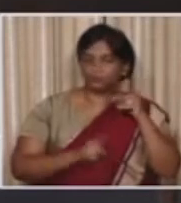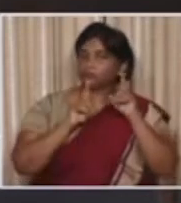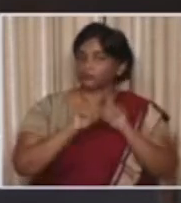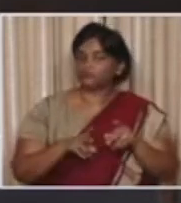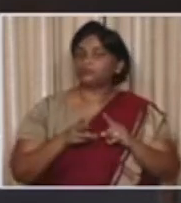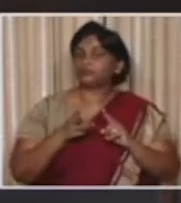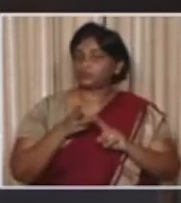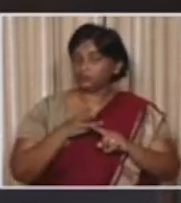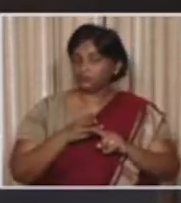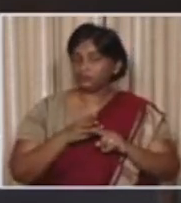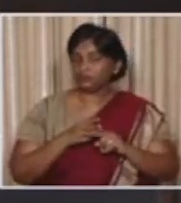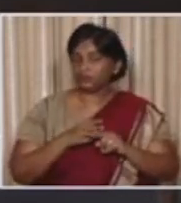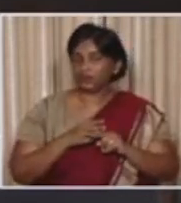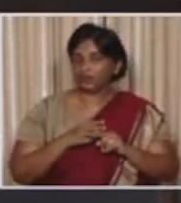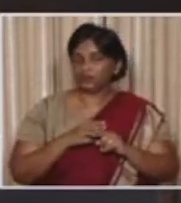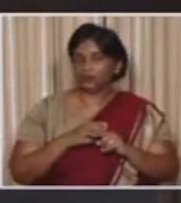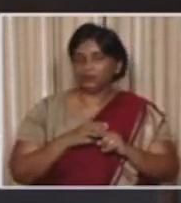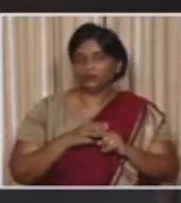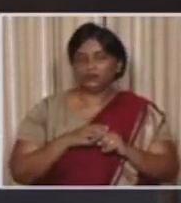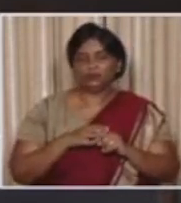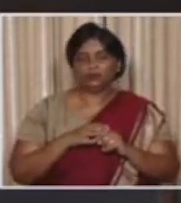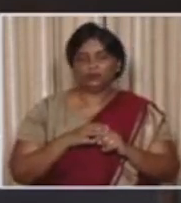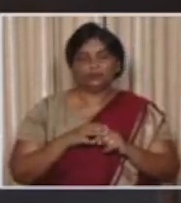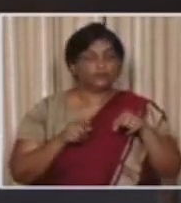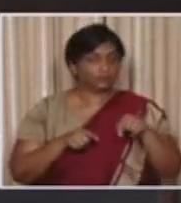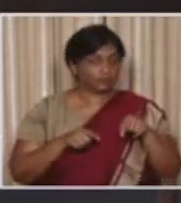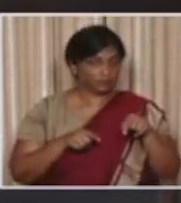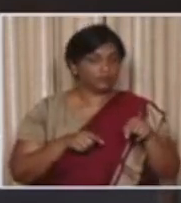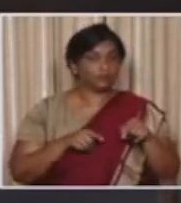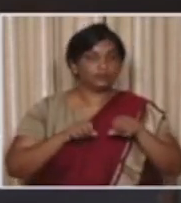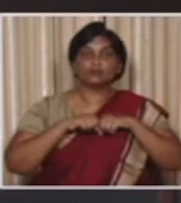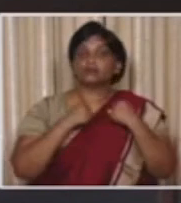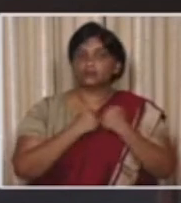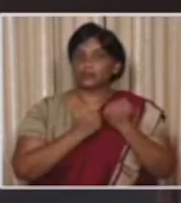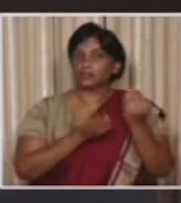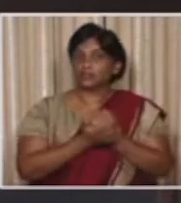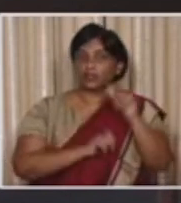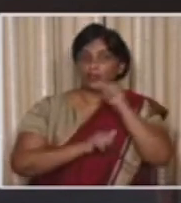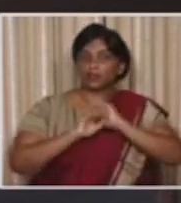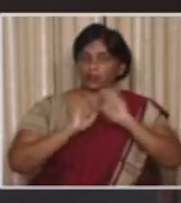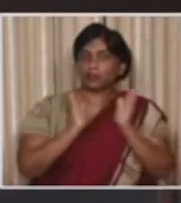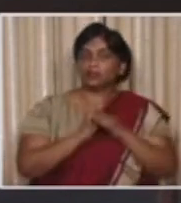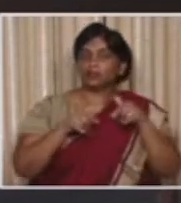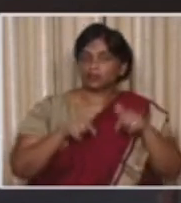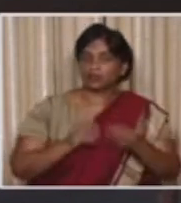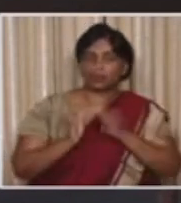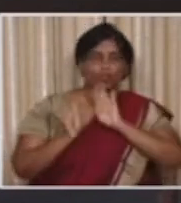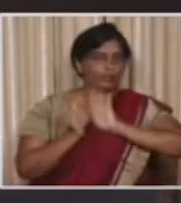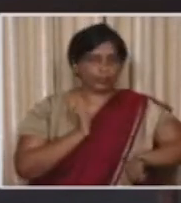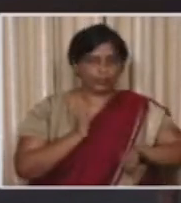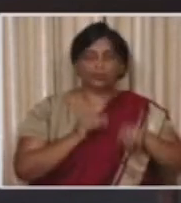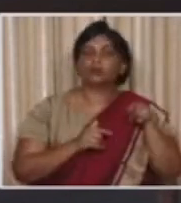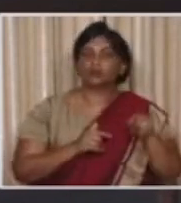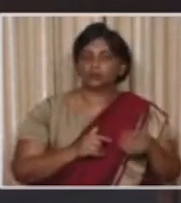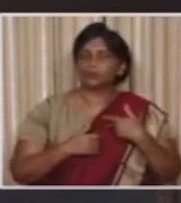විතරක් නෙවෙයි මේ දැන් මේ මේ මේ සමාගමේ ඉතුරු සියලුම ඖෂධ දැන් මේ වෙනකොට අයින් කරලා තියෙනවා.